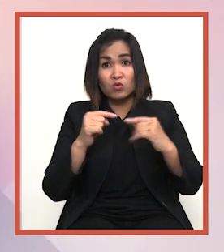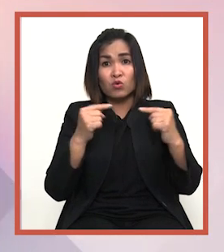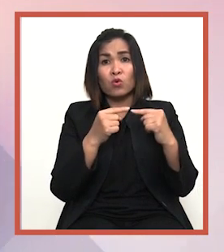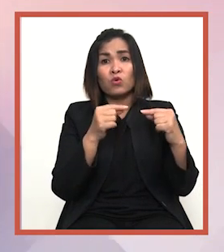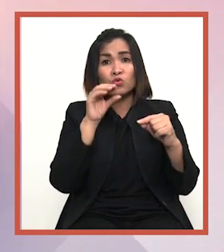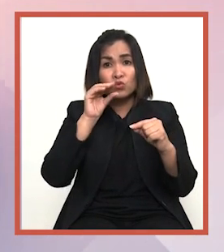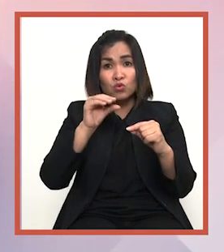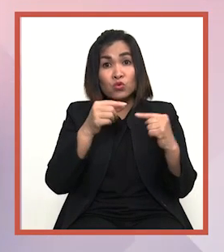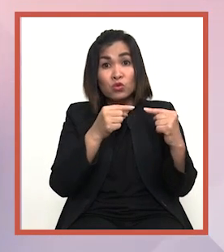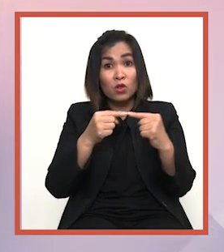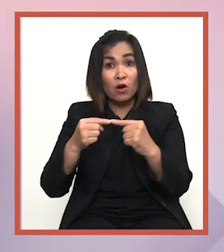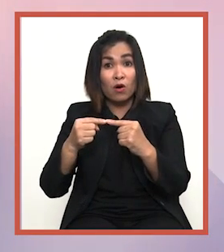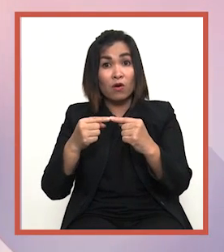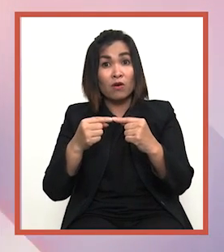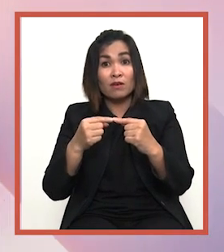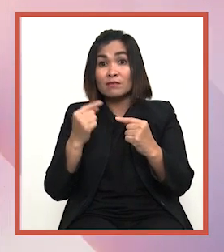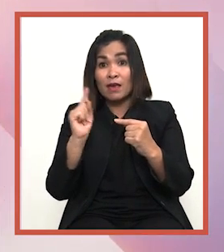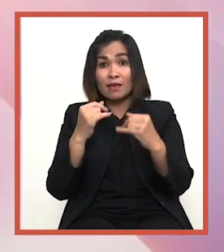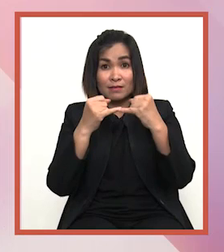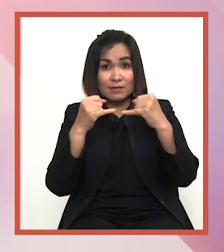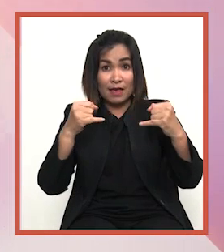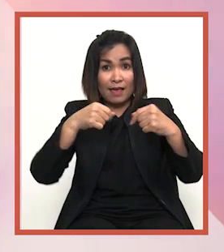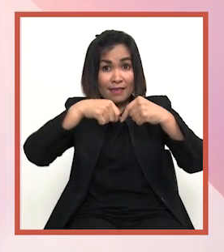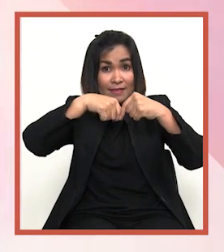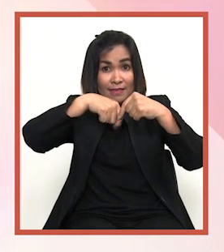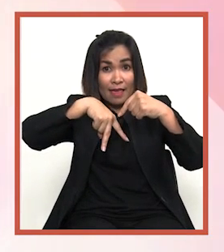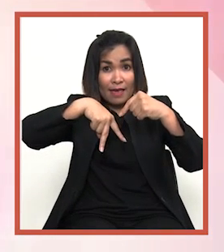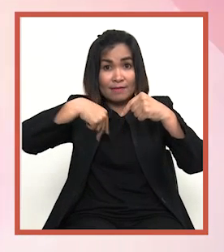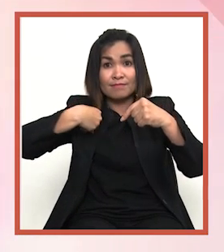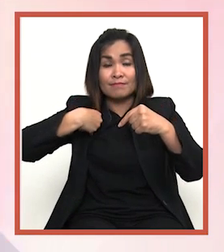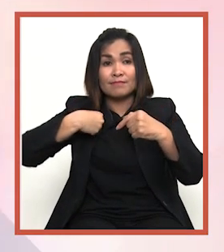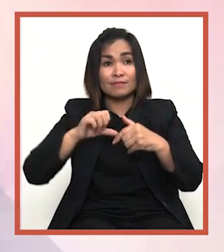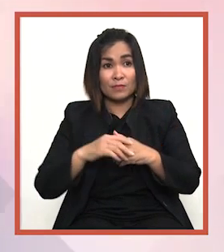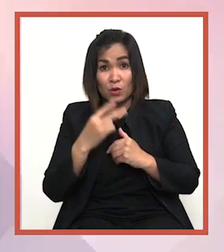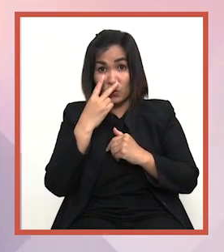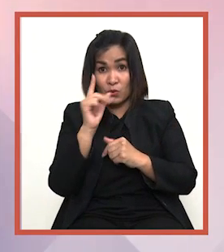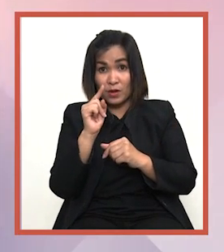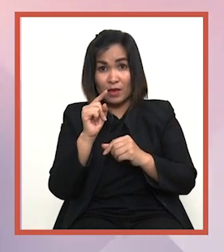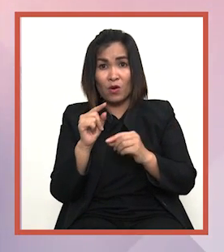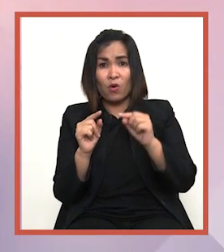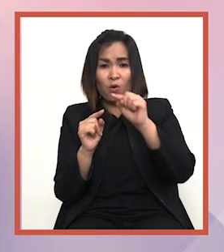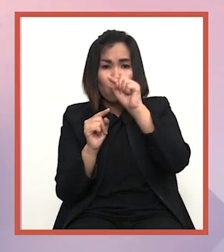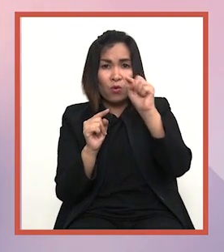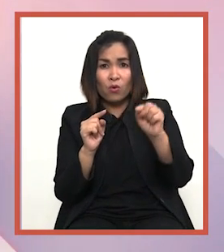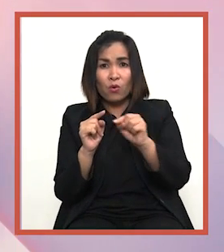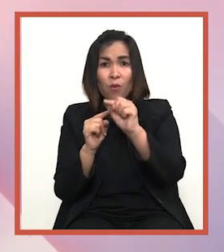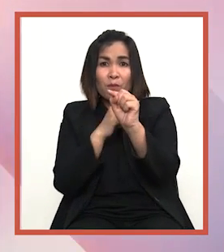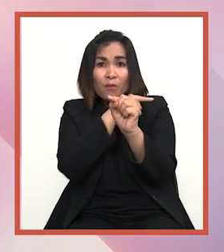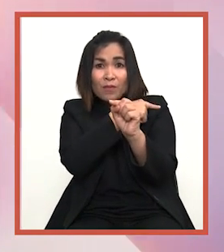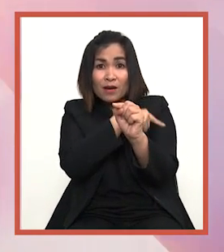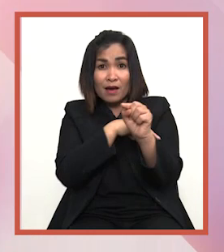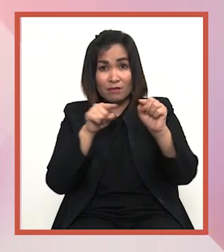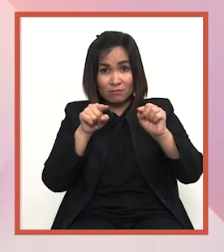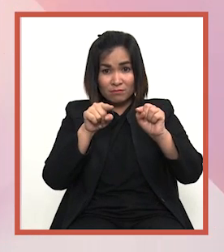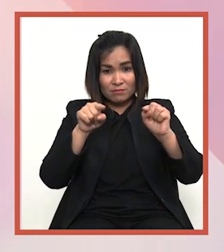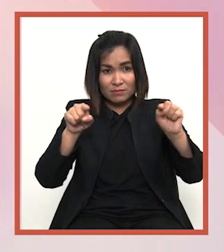ล้ายๆกันนะครับแต่จุดตรงกลางนักเรียนลองสังเกตดูครับจะเป็นวงกลมนะครับแล้วก็เป็นจุดสีขาวตรงกลางใช่ไหม